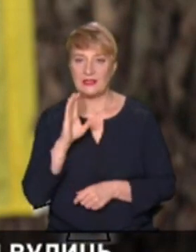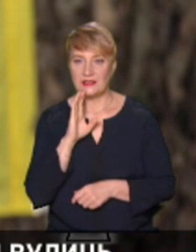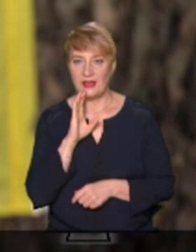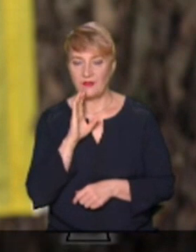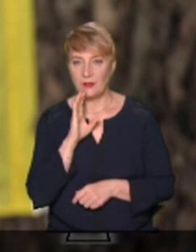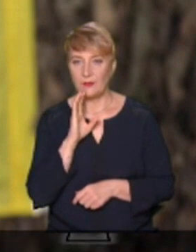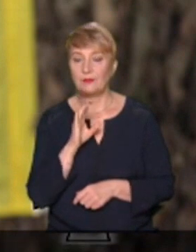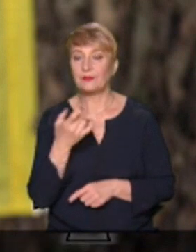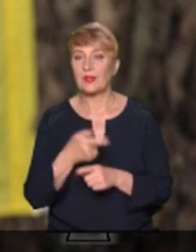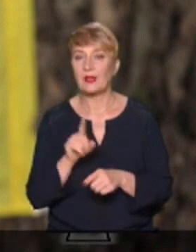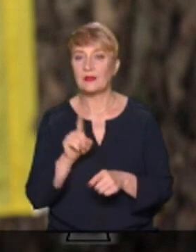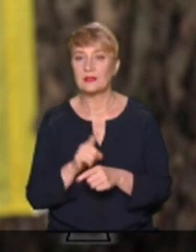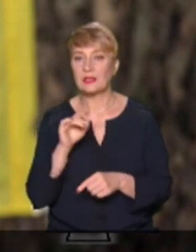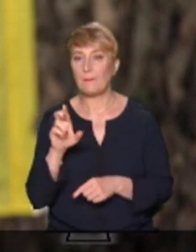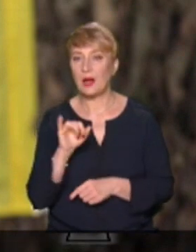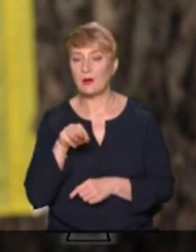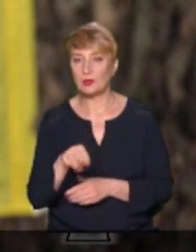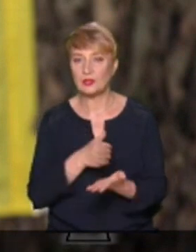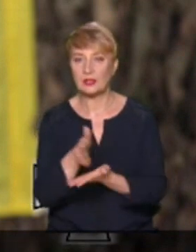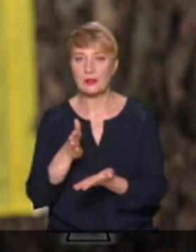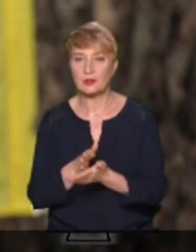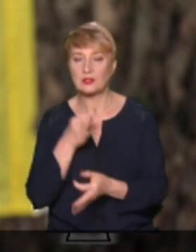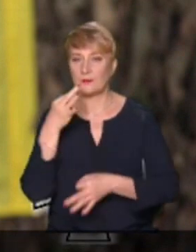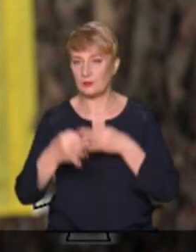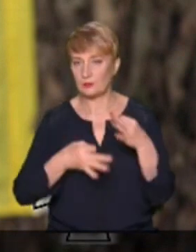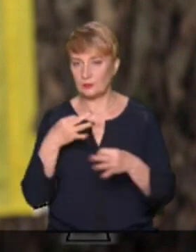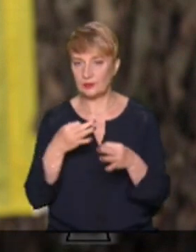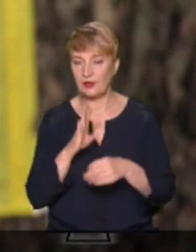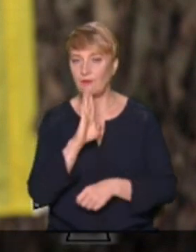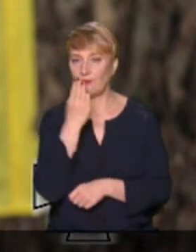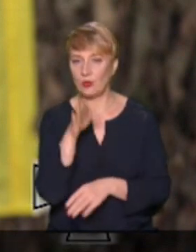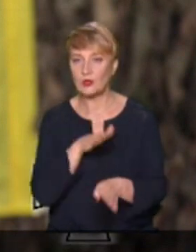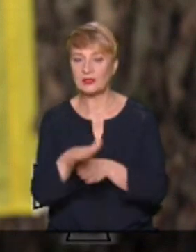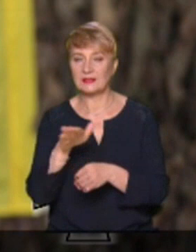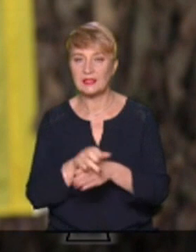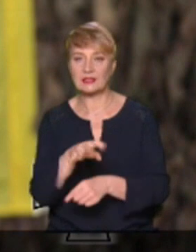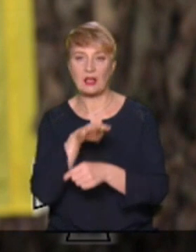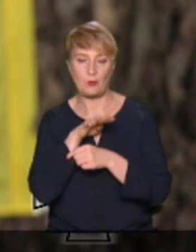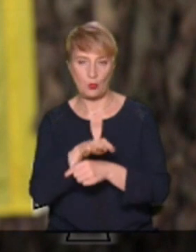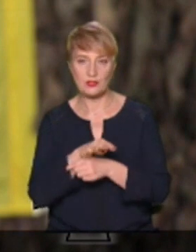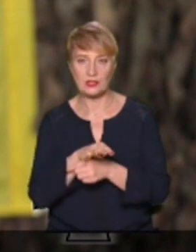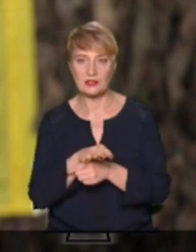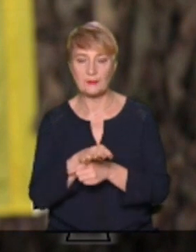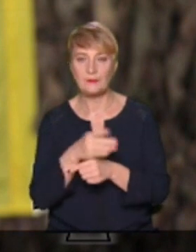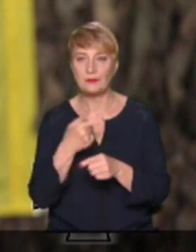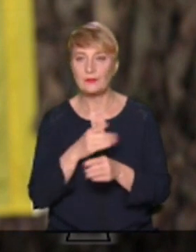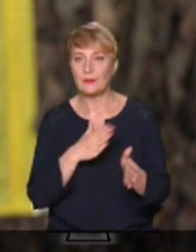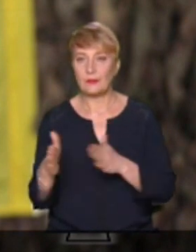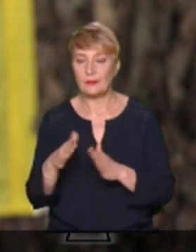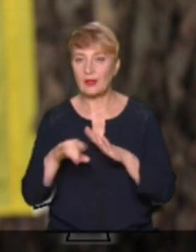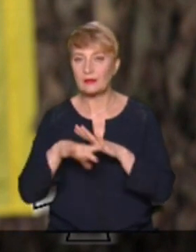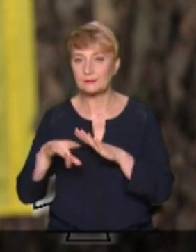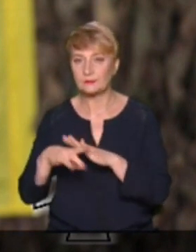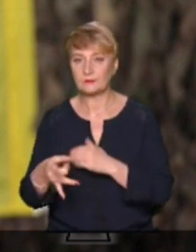Бахмутському напрямку протягом доби ворог здійснював обстріли із ствольної артилерії та реактивних систем залпового вогню